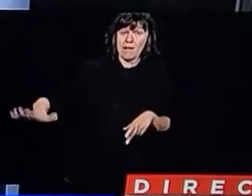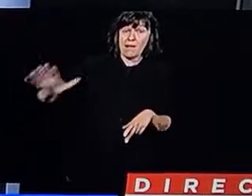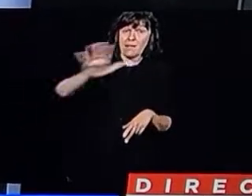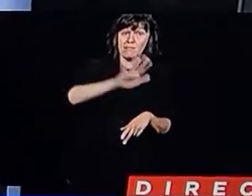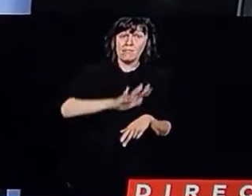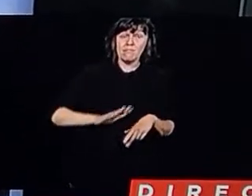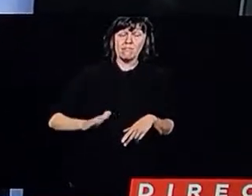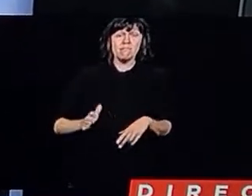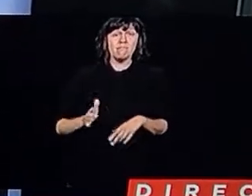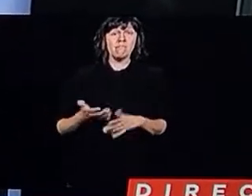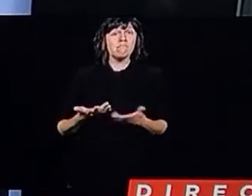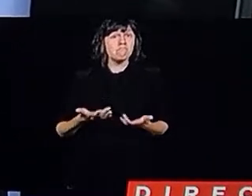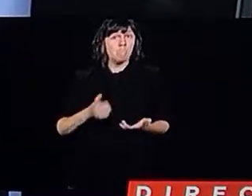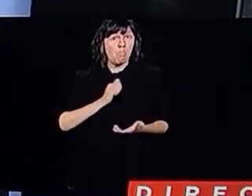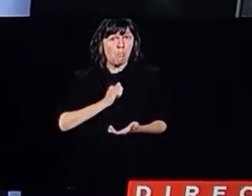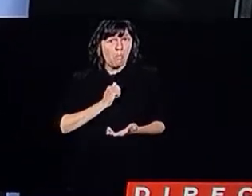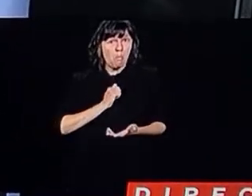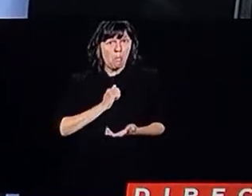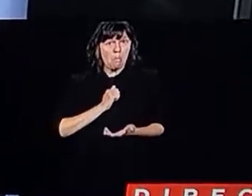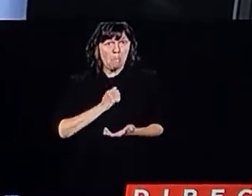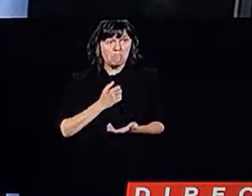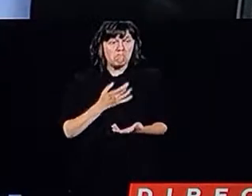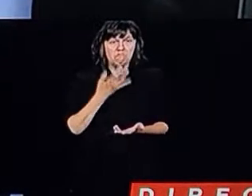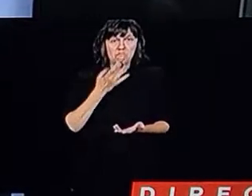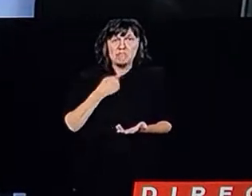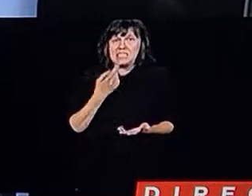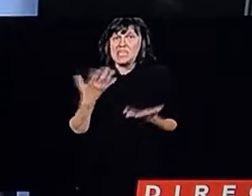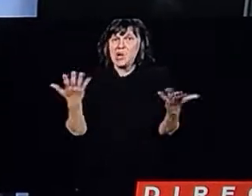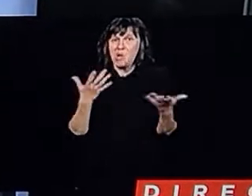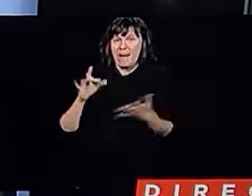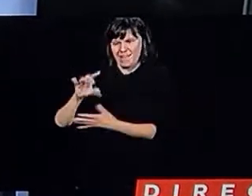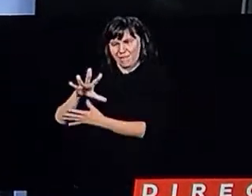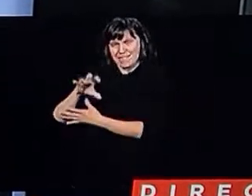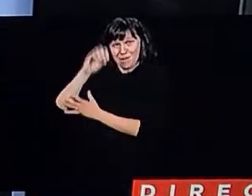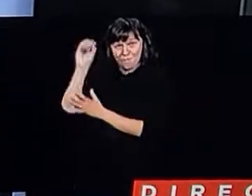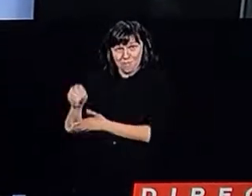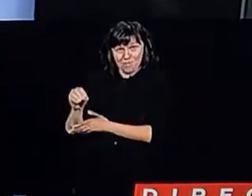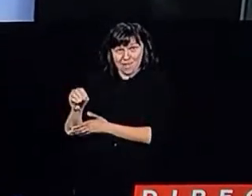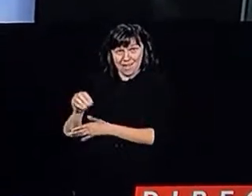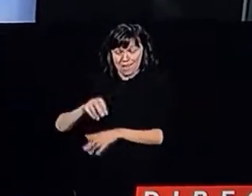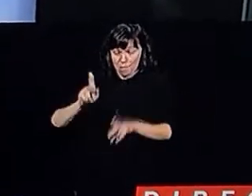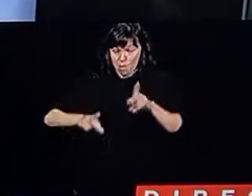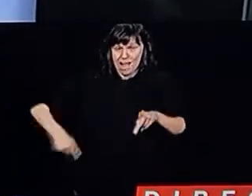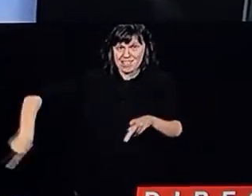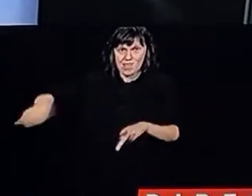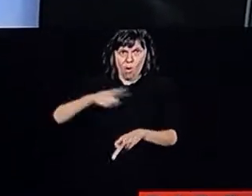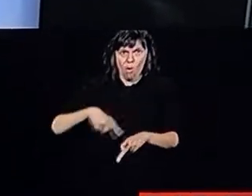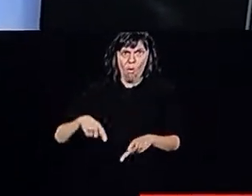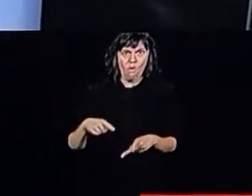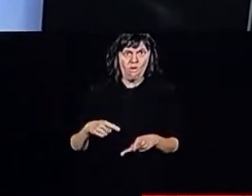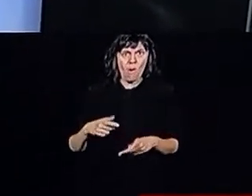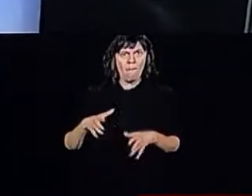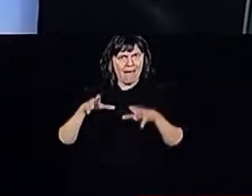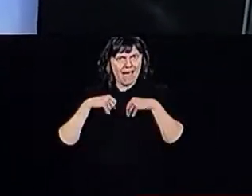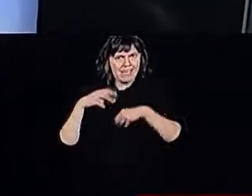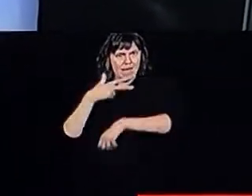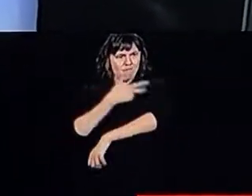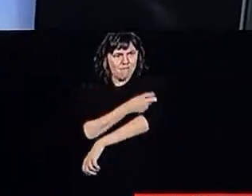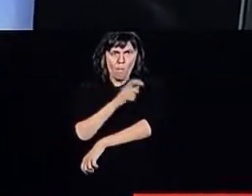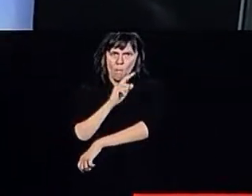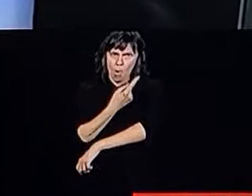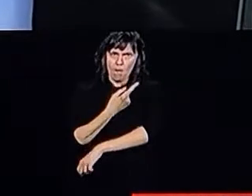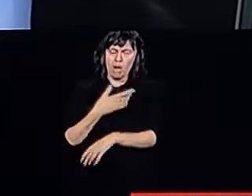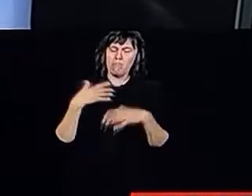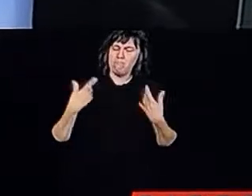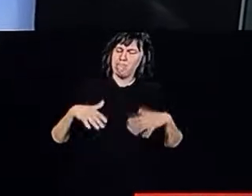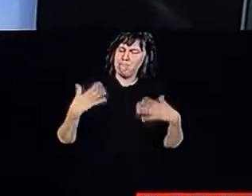que 85% des Québécois aient choisi d'aller chercher au moins une dose. C'est un geste qui